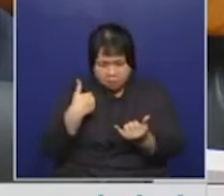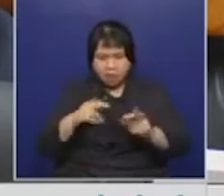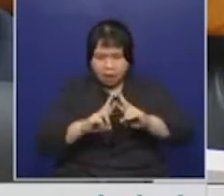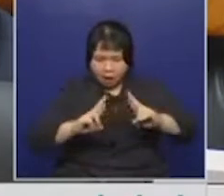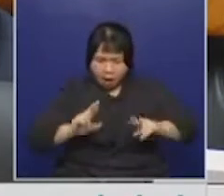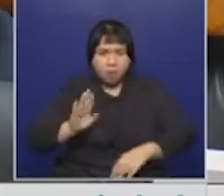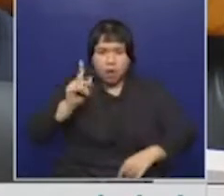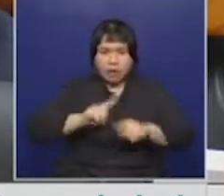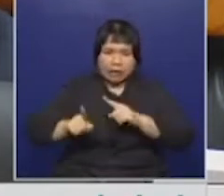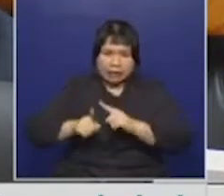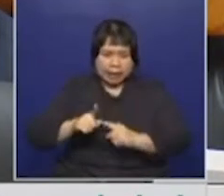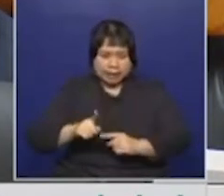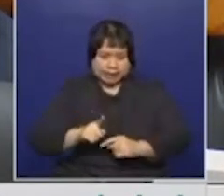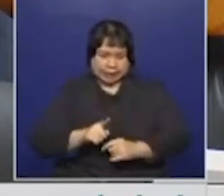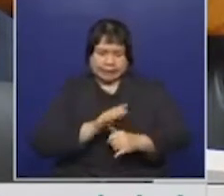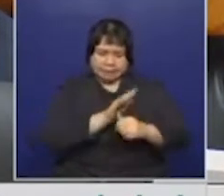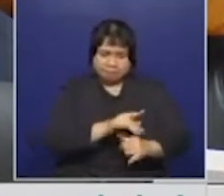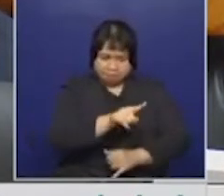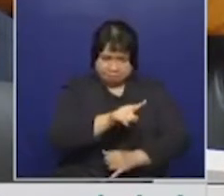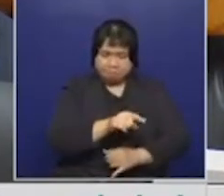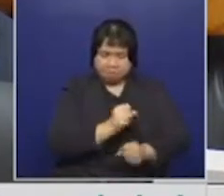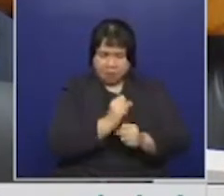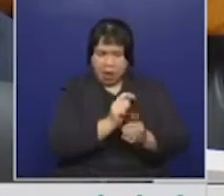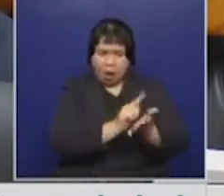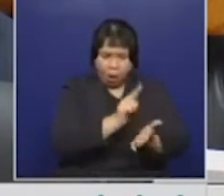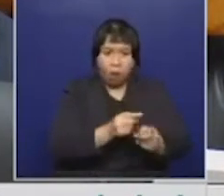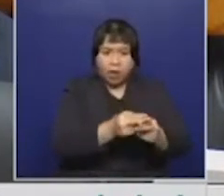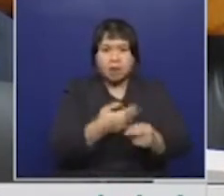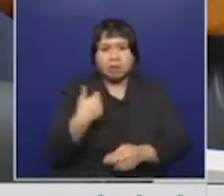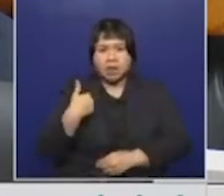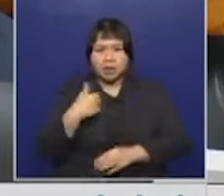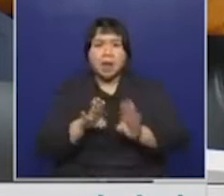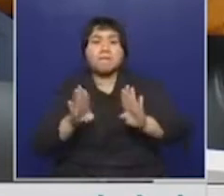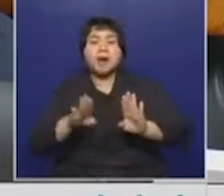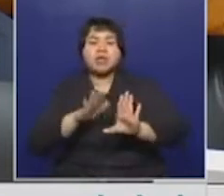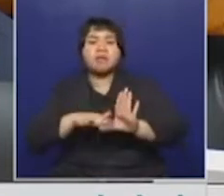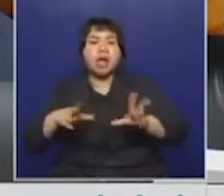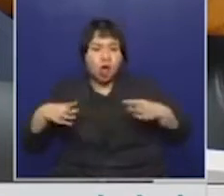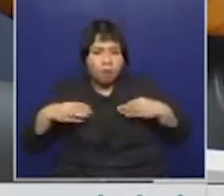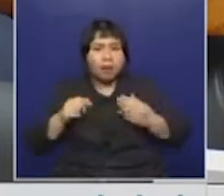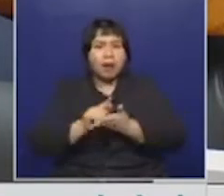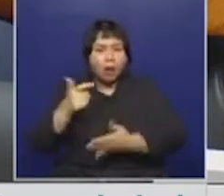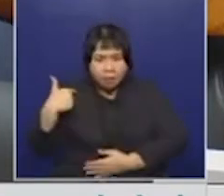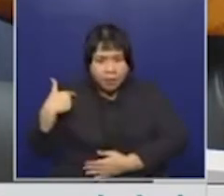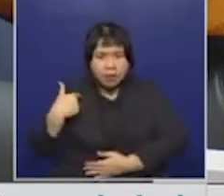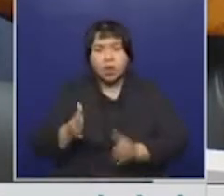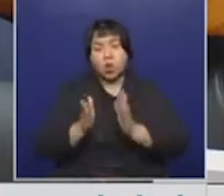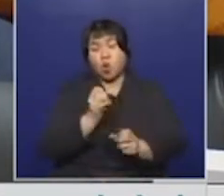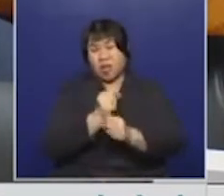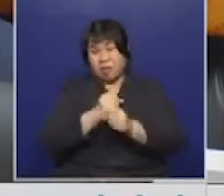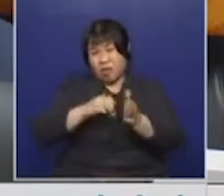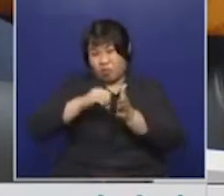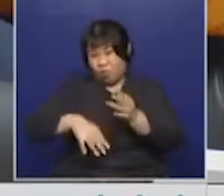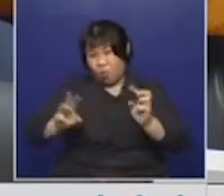ประกอบการที่มีการกดดันให้ลูกจ้างลาออกเองหรือเปิดสมัครใจลาออกเยอะมากและคนที่จะตกงานเป็นอันดับ